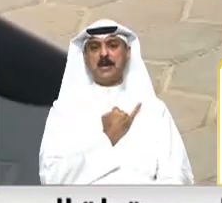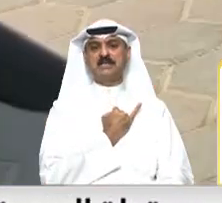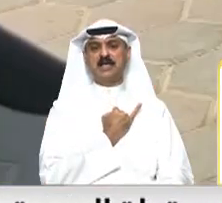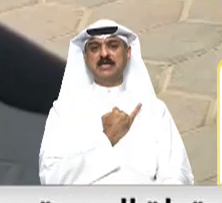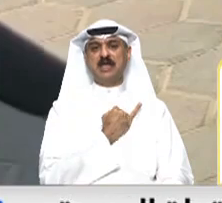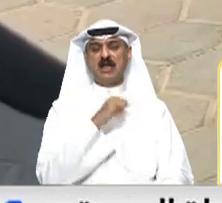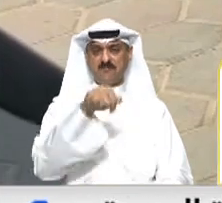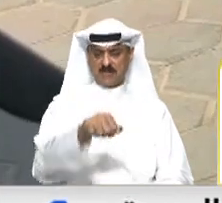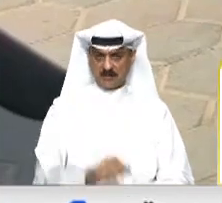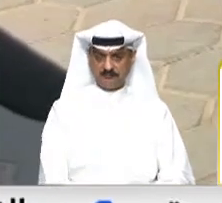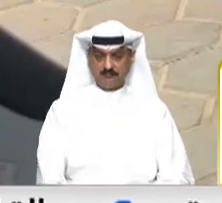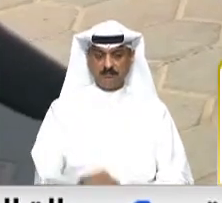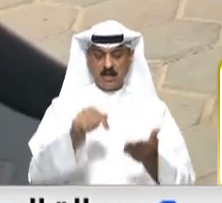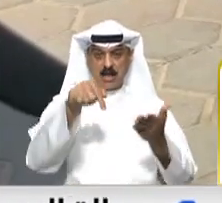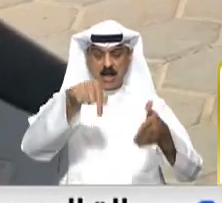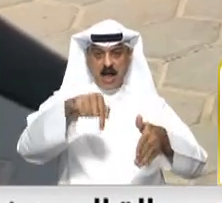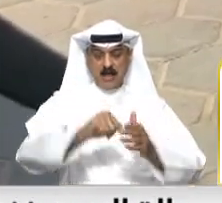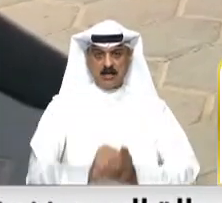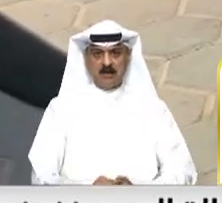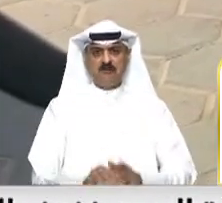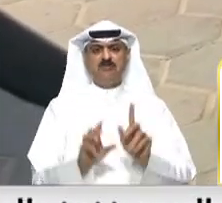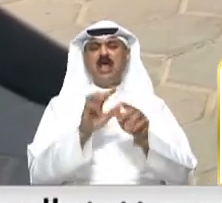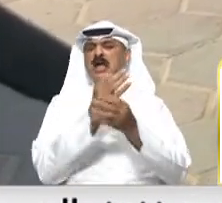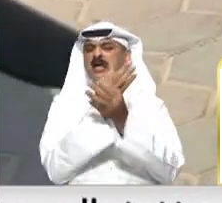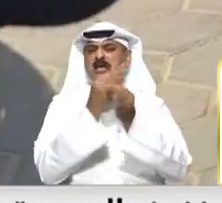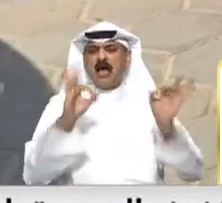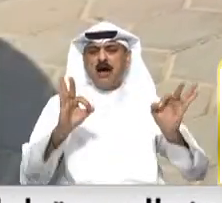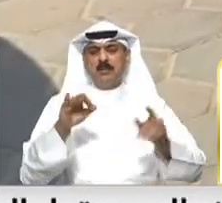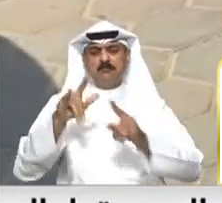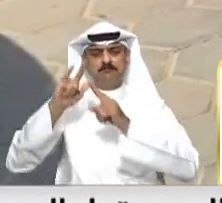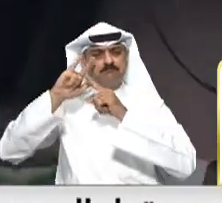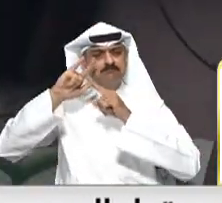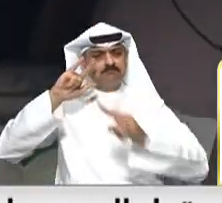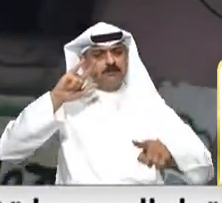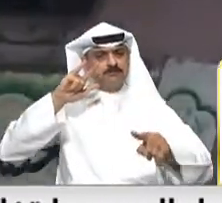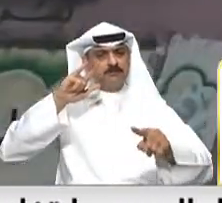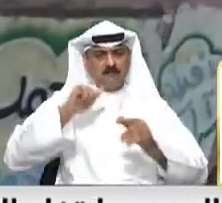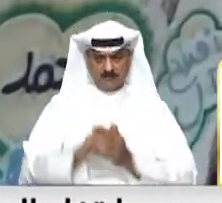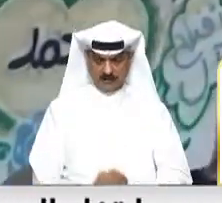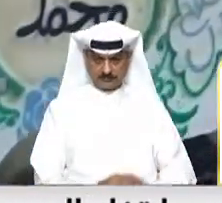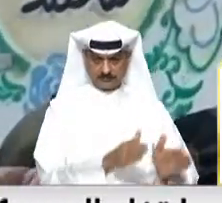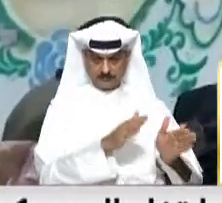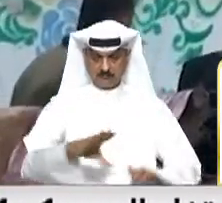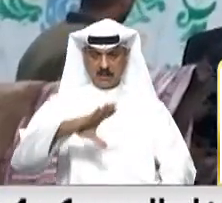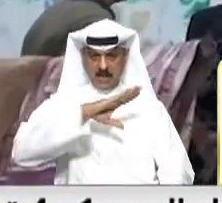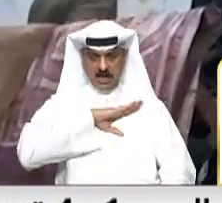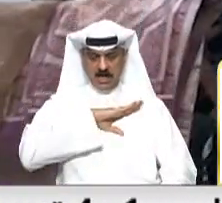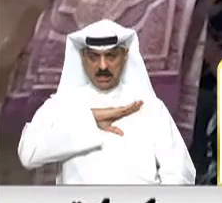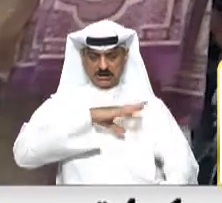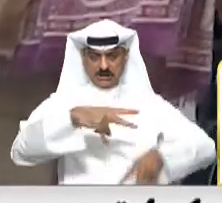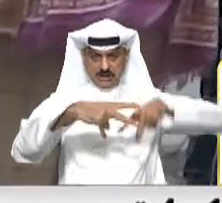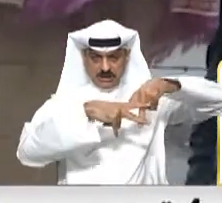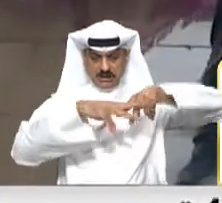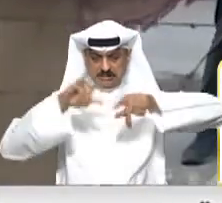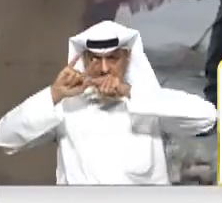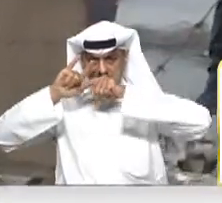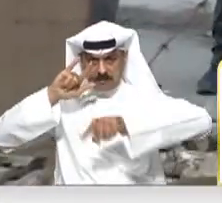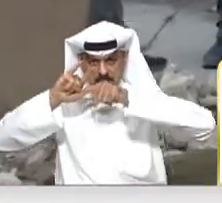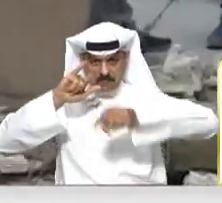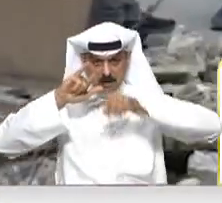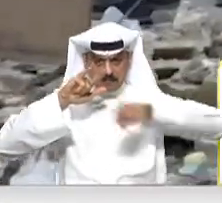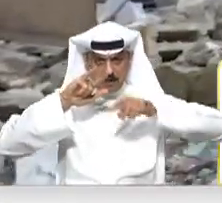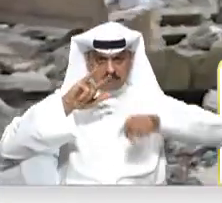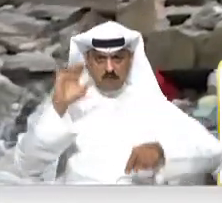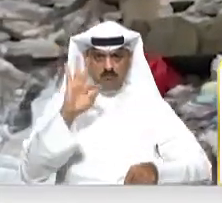من يعيش على هذه الأرض مستهدفا من الاحتلال. فقد واصل جيش الاحتلال قصفه على جميع مناطق